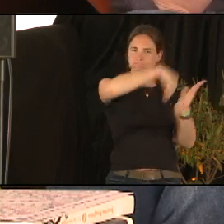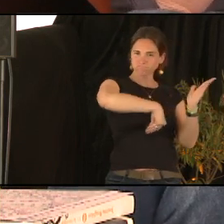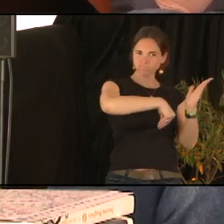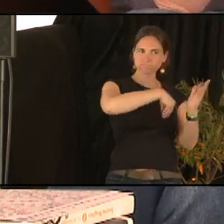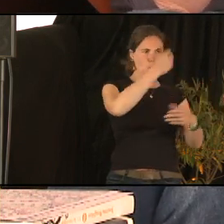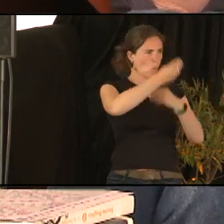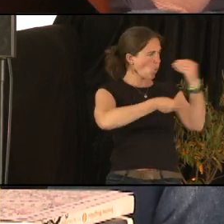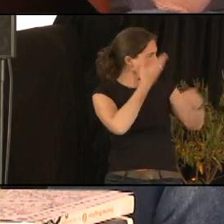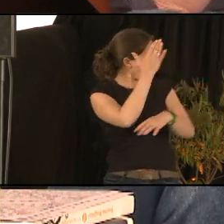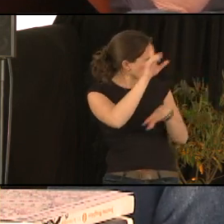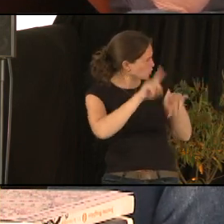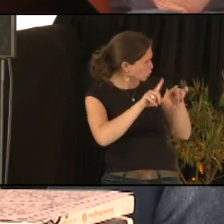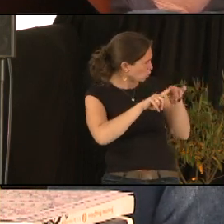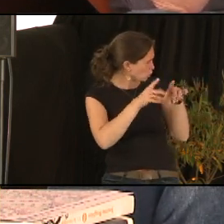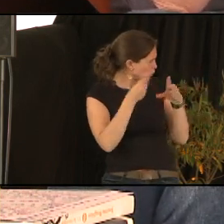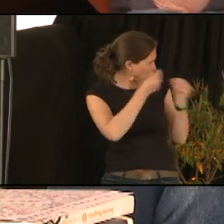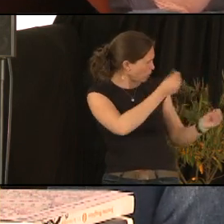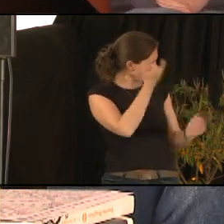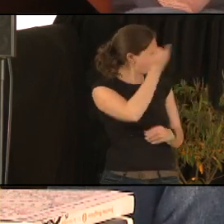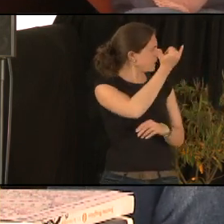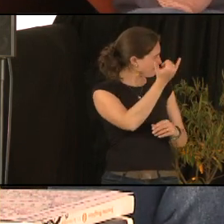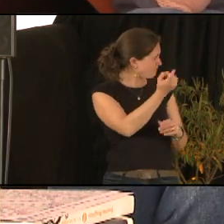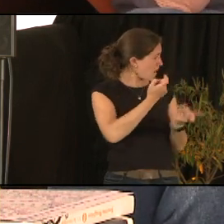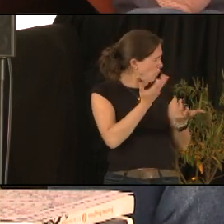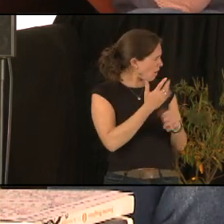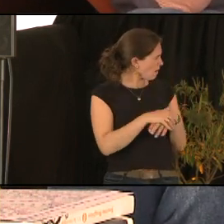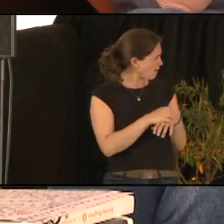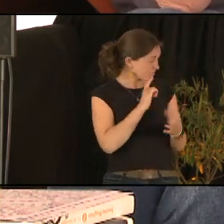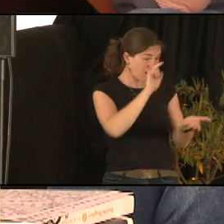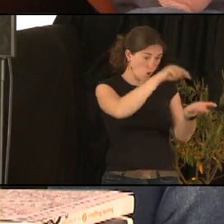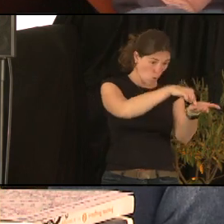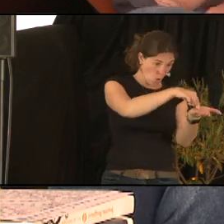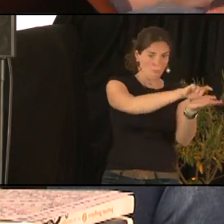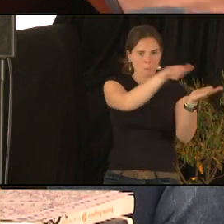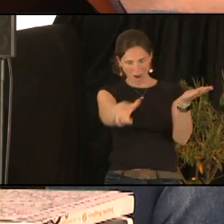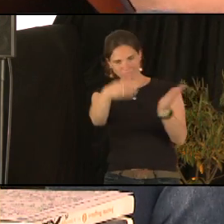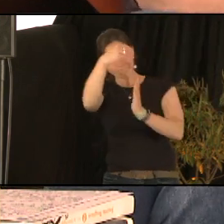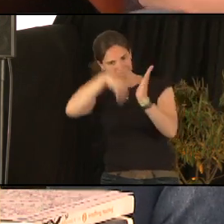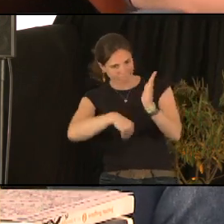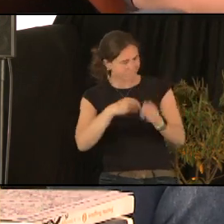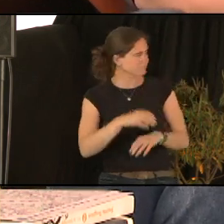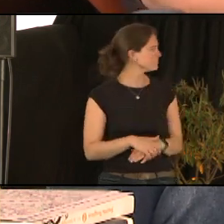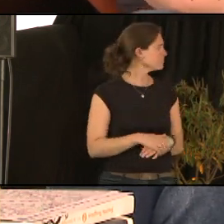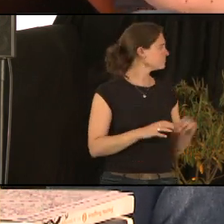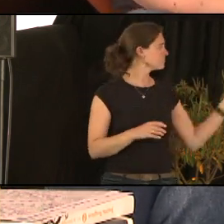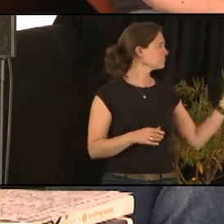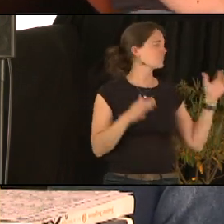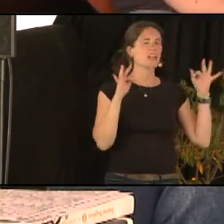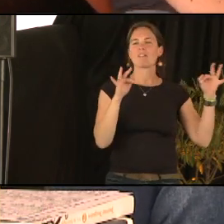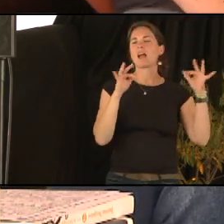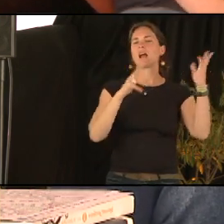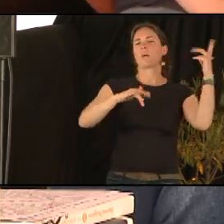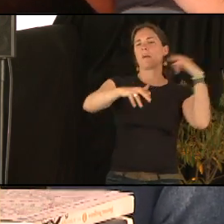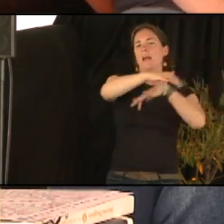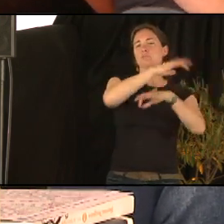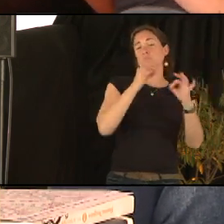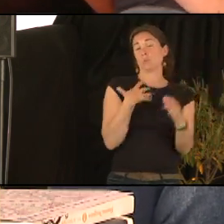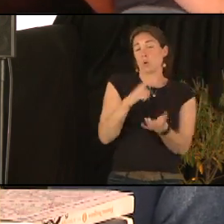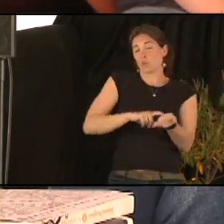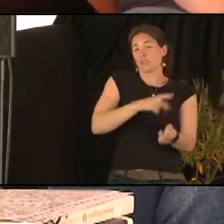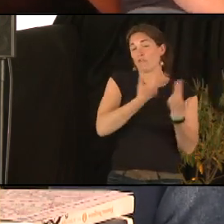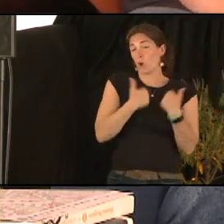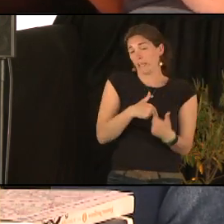chose d'autre qui est venu avant ? Est-ce que c'est le lieu qui est à l'origine ? Alors, par rapport au Marais, effectivement, moi, je viens de Vendée,